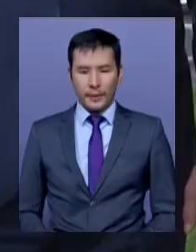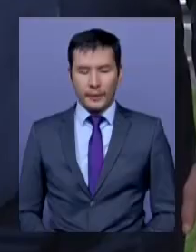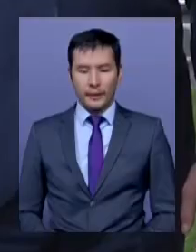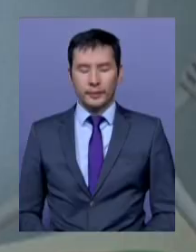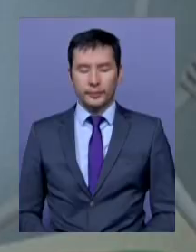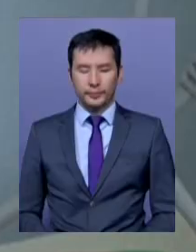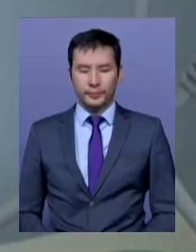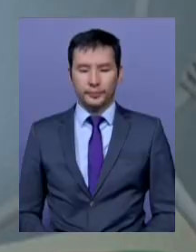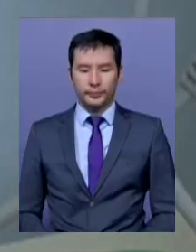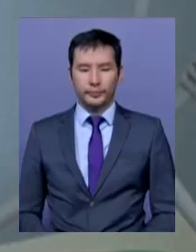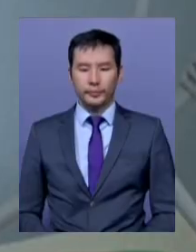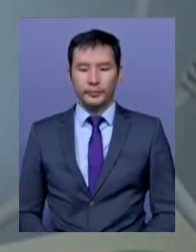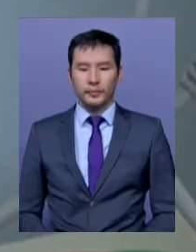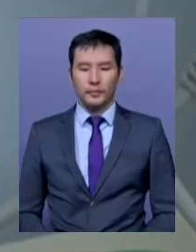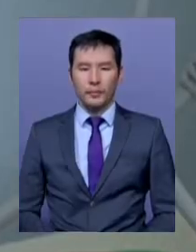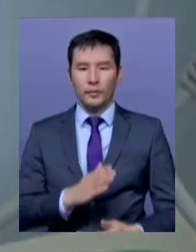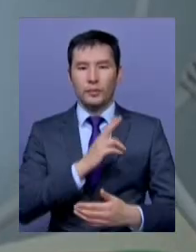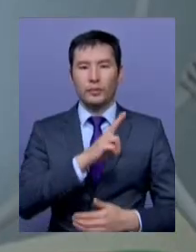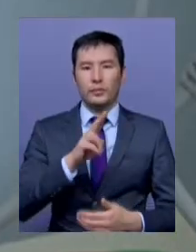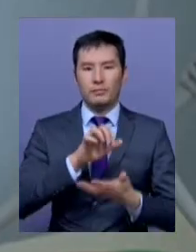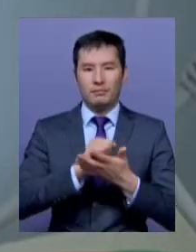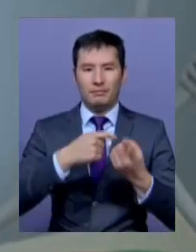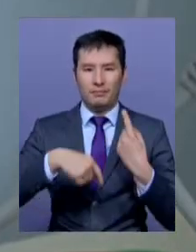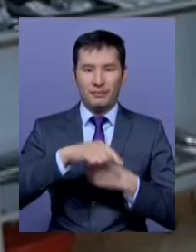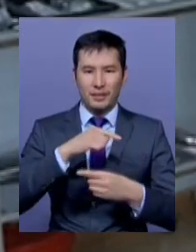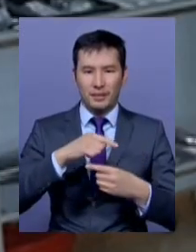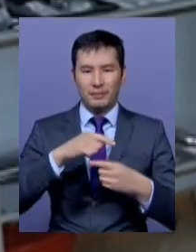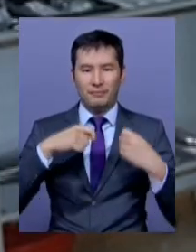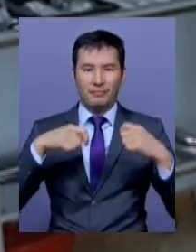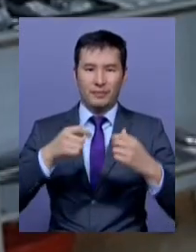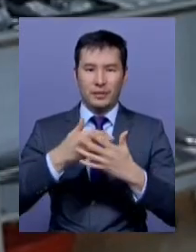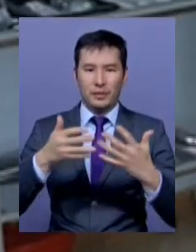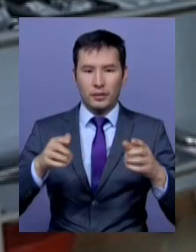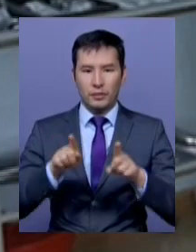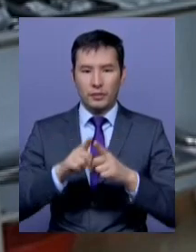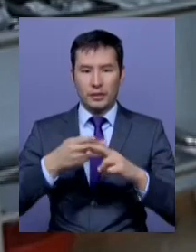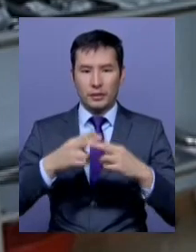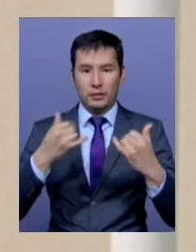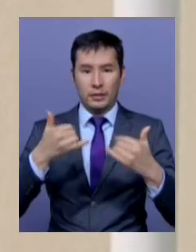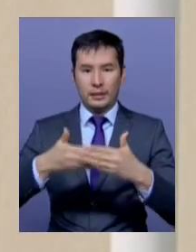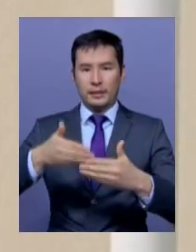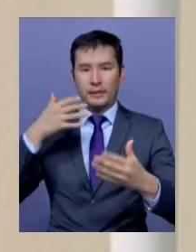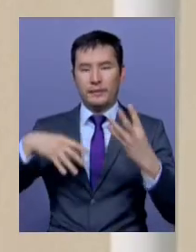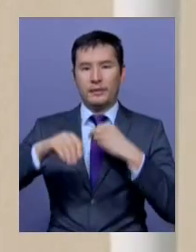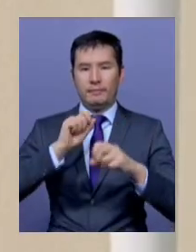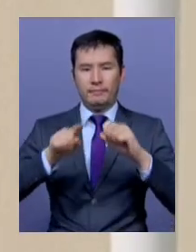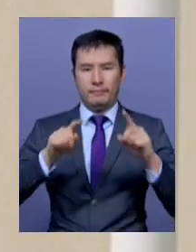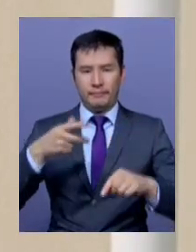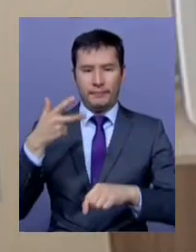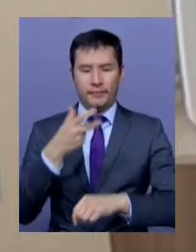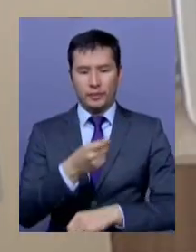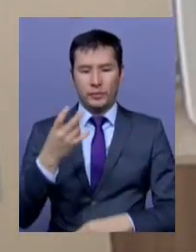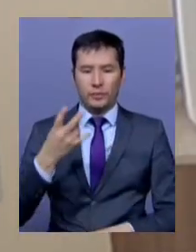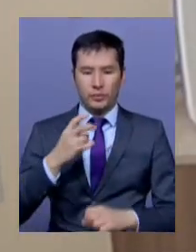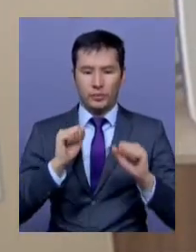әрі дамыту, медициналық мекемелерді қажетті құрылғылармен жабдықтау, төсек орын мен инфрақұрылымды жаңарту, сондай-ақ дәрігерлердің